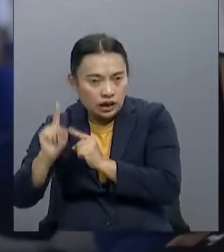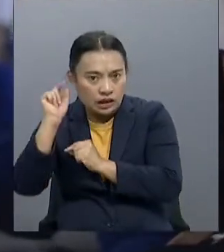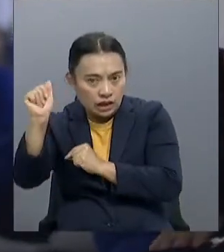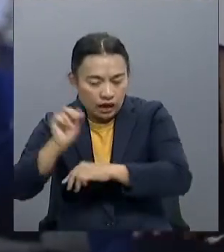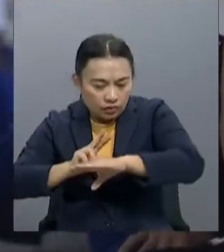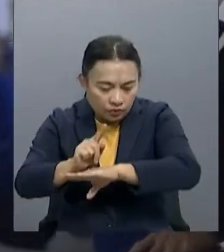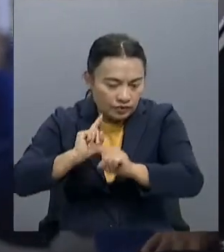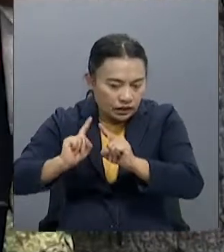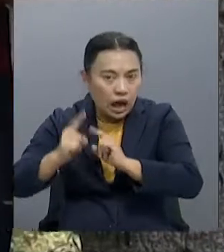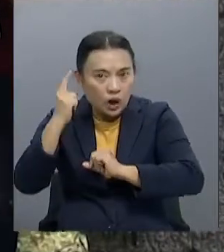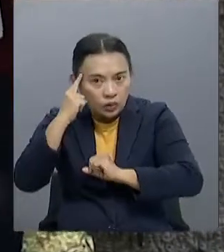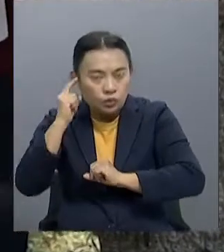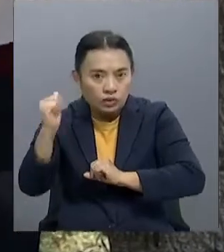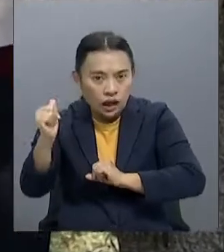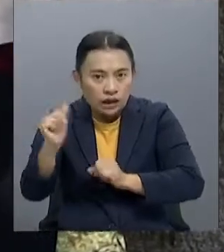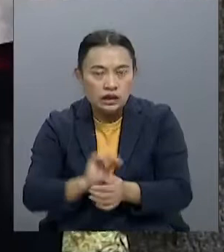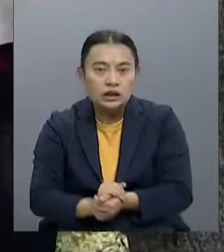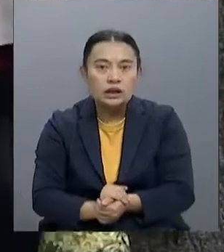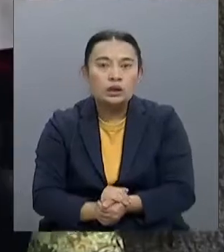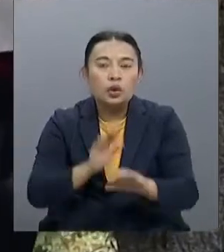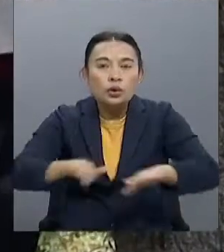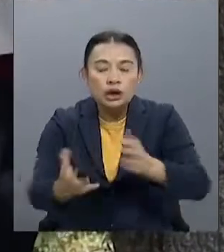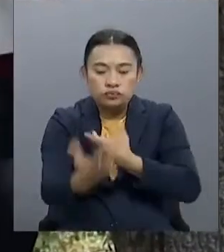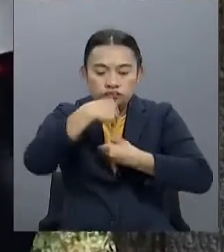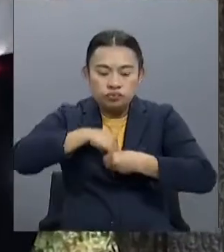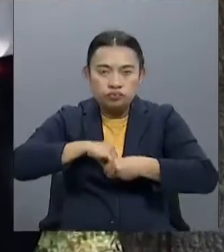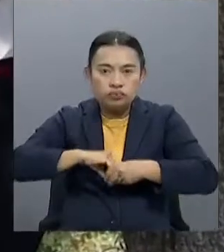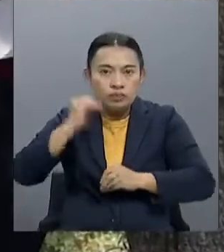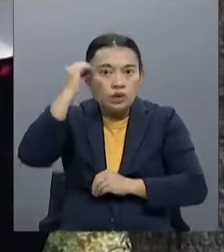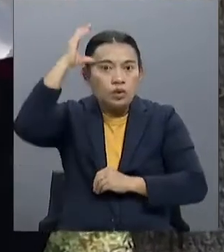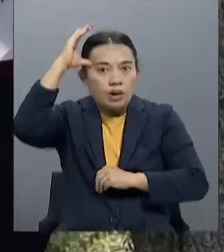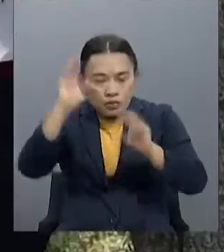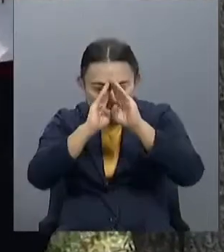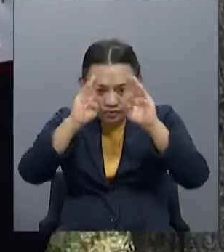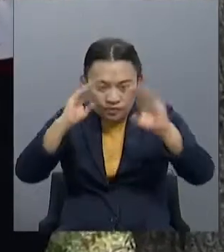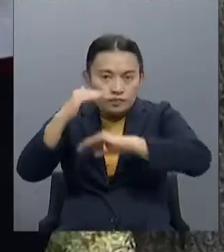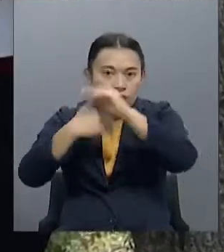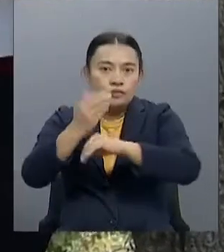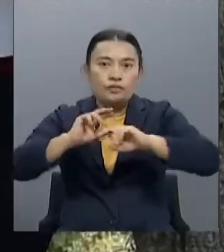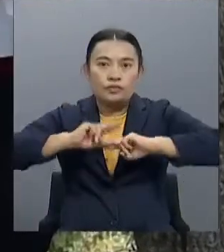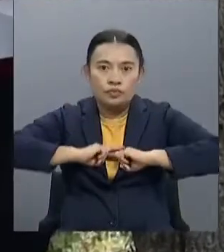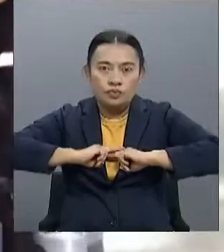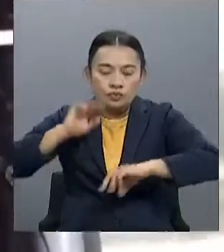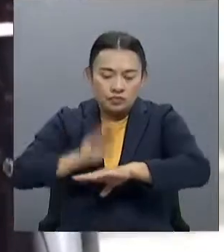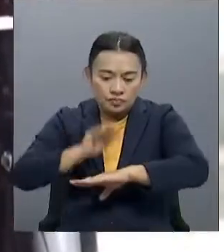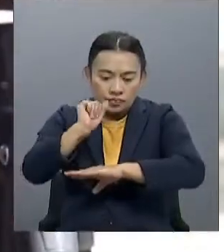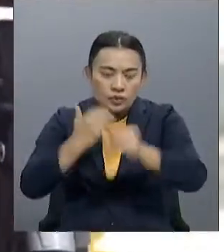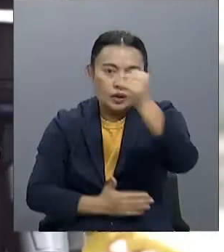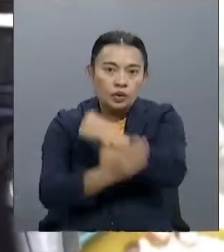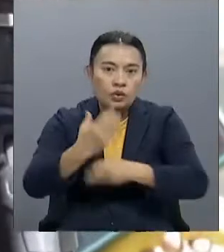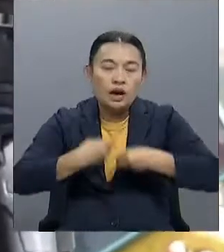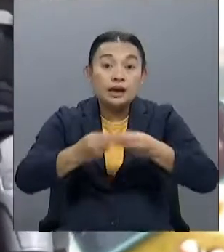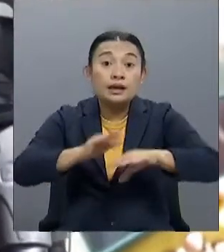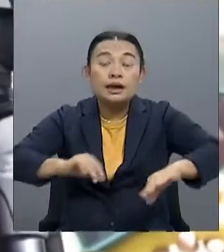เองเพื่อให้เด็กเกิดทักษะและมีพื้นที่ทางความคิดได้พัฒนาศักยภาพเป็นช่องทางและให้โอกาสเด็กและเยาวชน